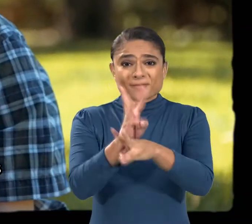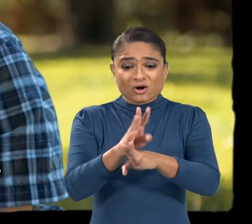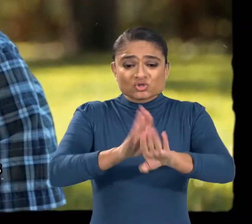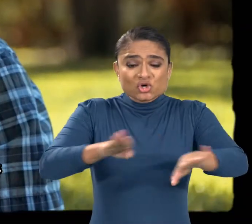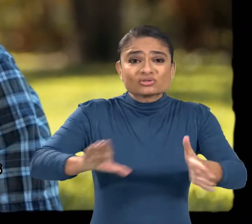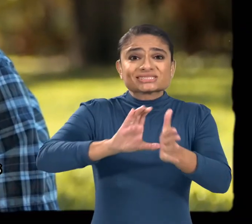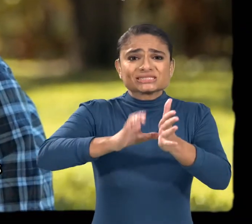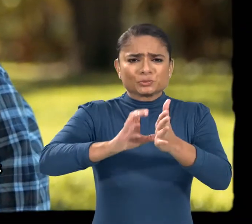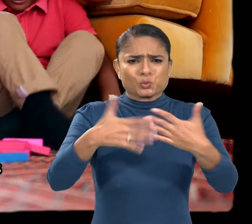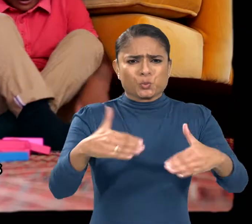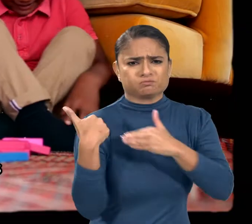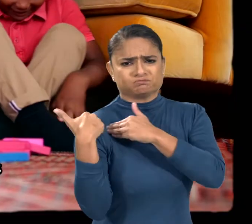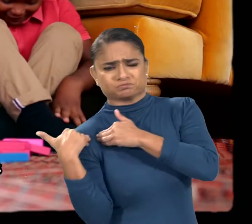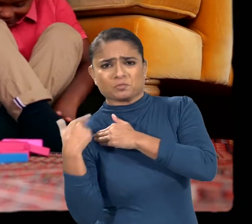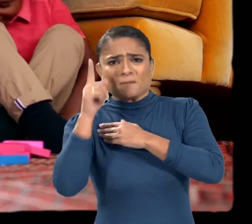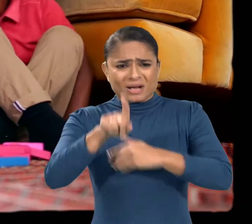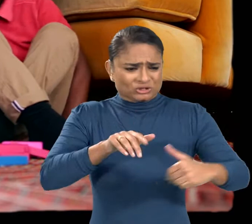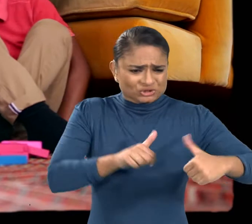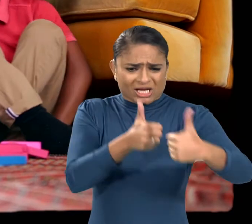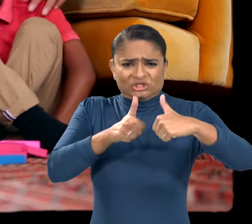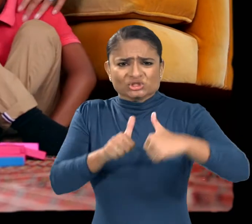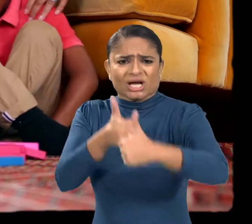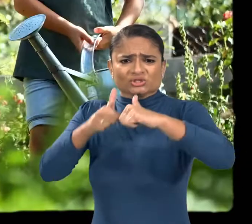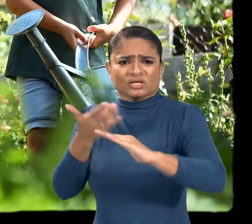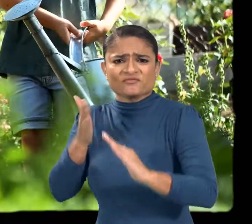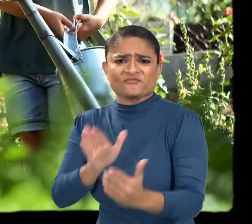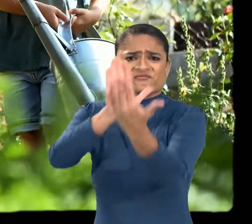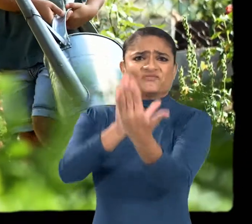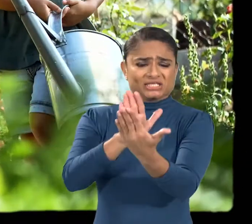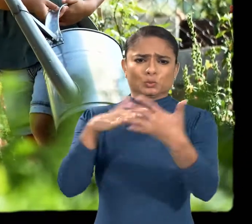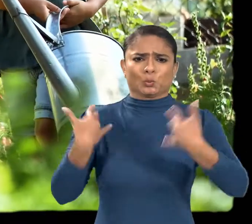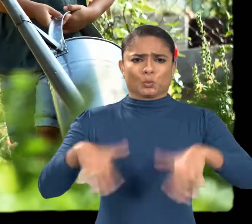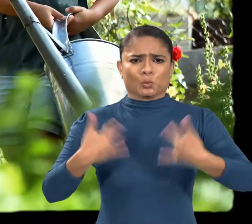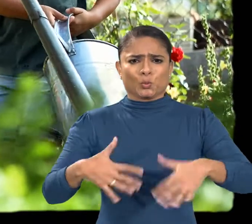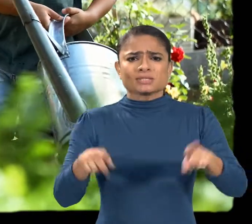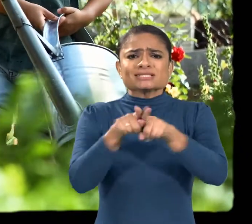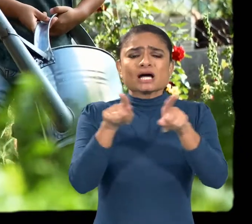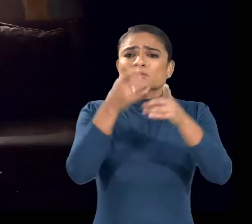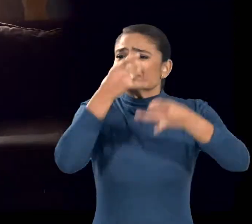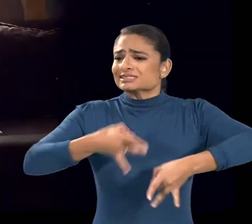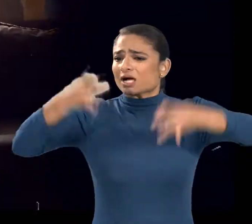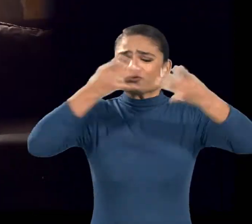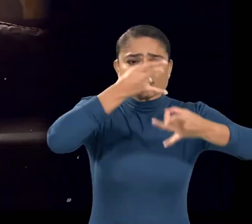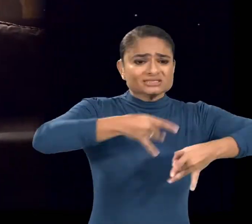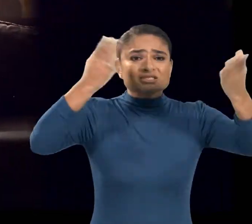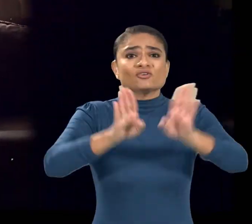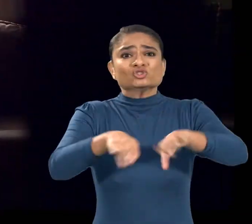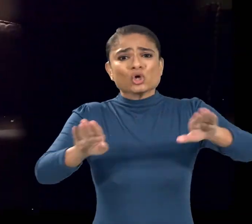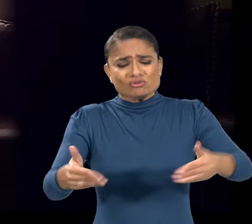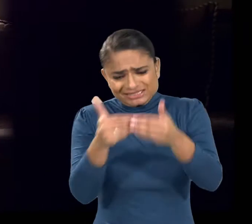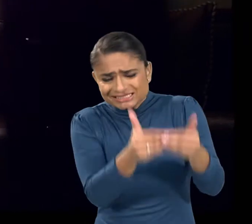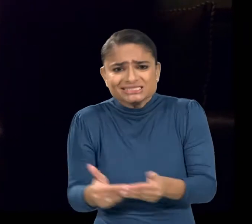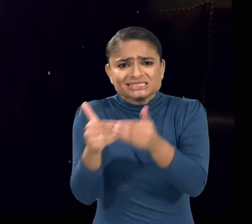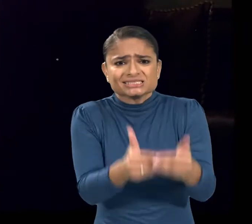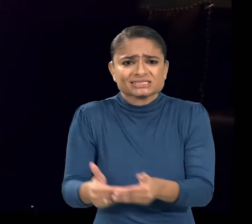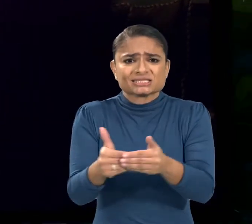Moeders van kinders met gestremdhede moet groot uitdagings in die gesig staar en baie opofferings om hul kinders